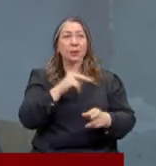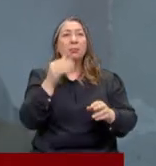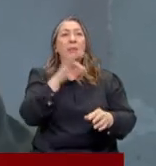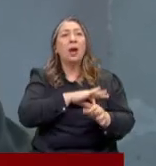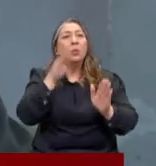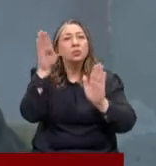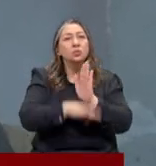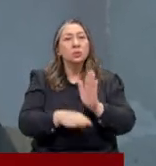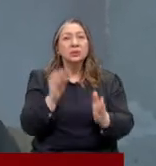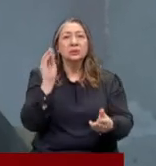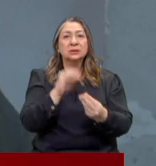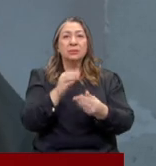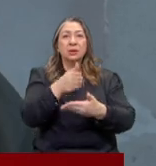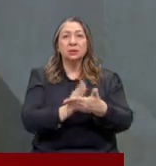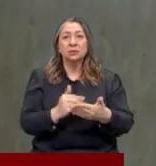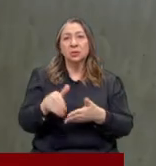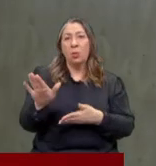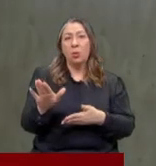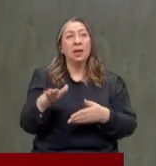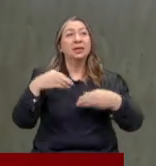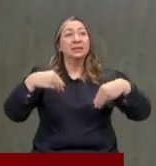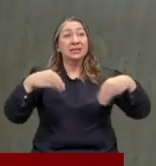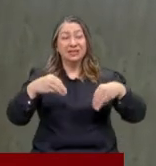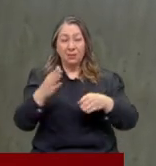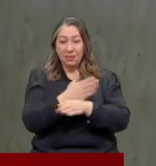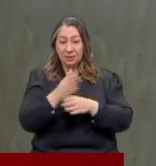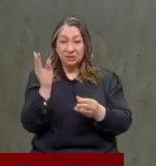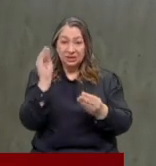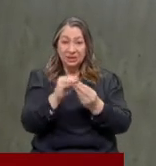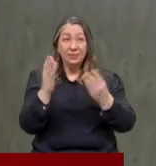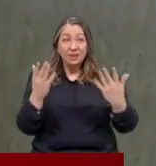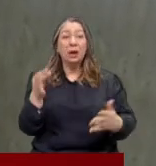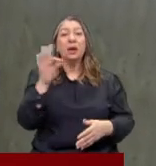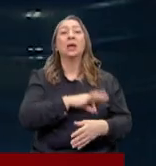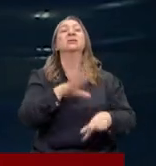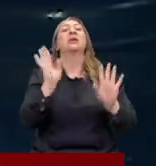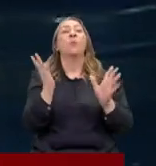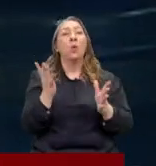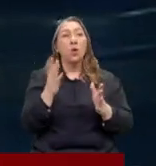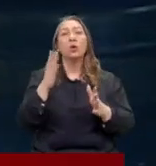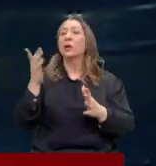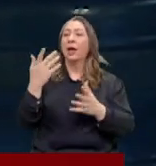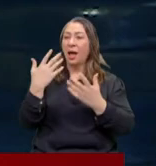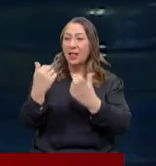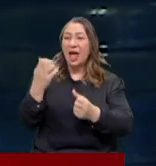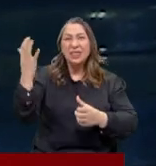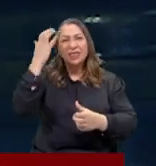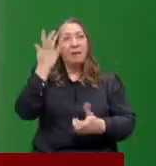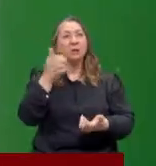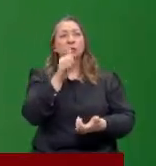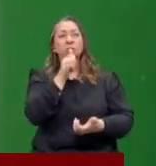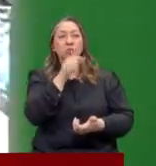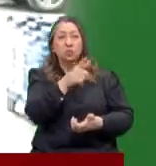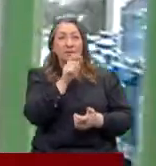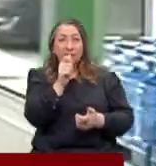çok düşüyor. Zamın yarısı neredeyse gidiyor. Satıcı sattığı ürüne zam gelse de kazanamamaktan, tüketici de en temel ihtiyacı olan